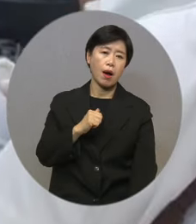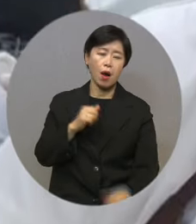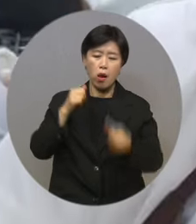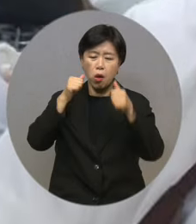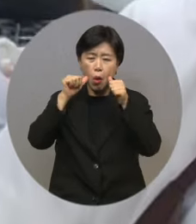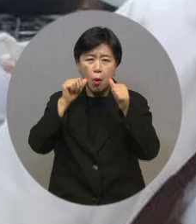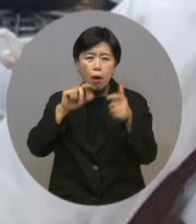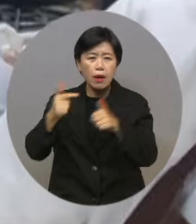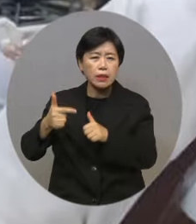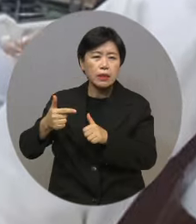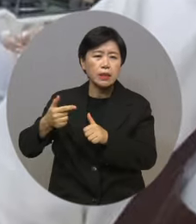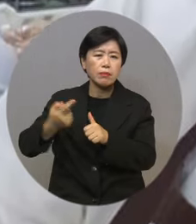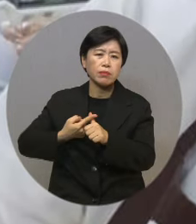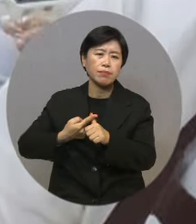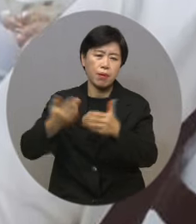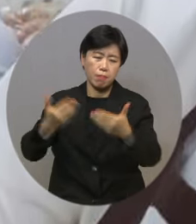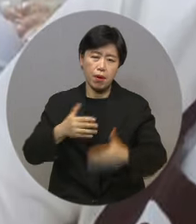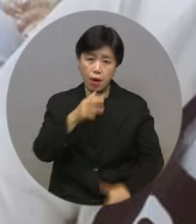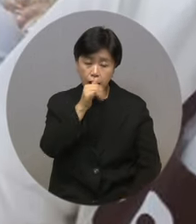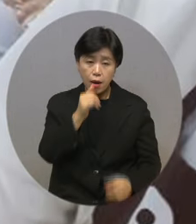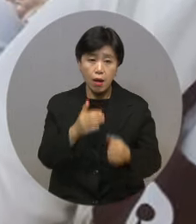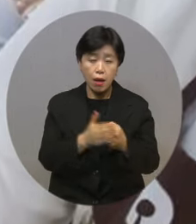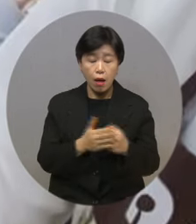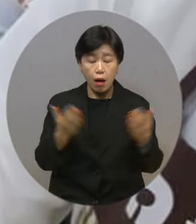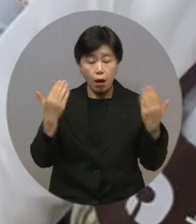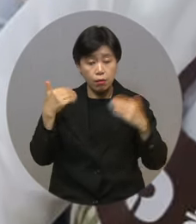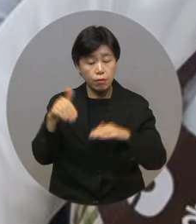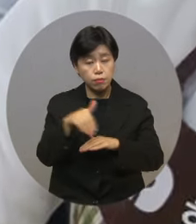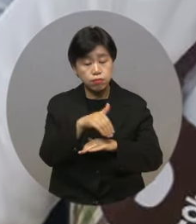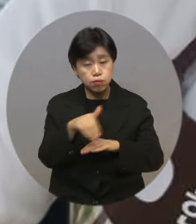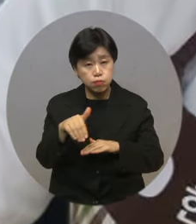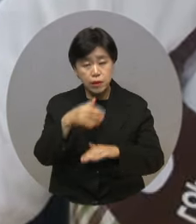당하기도 하는 등 힘든 학교 생활을 보냈습니다.